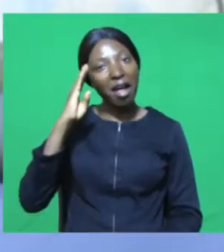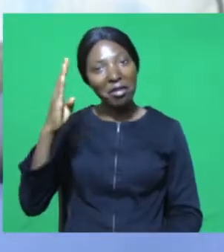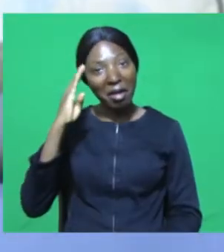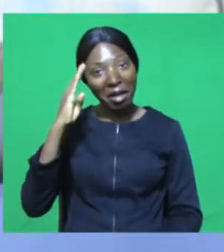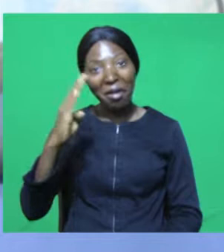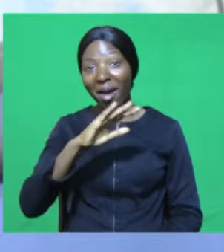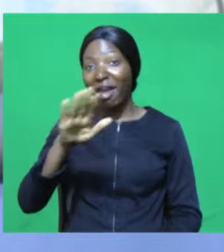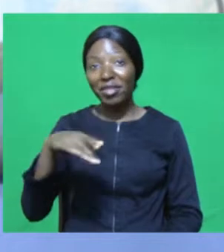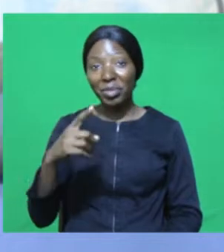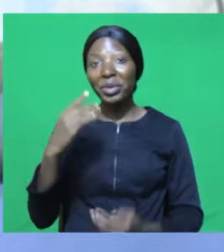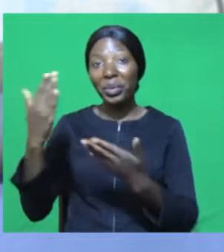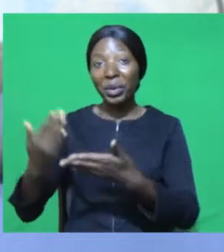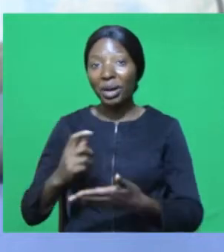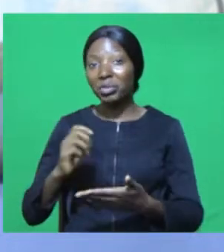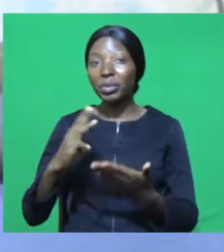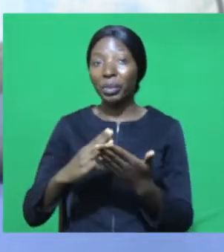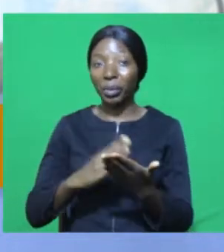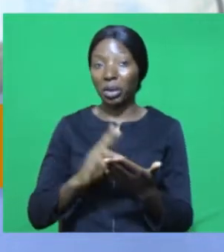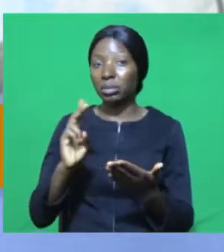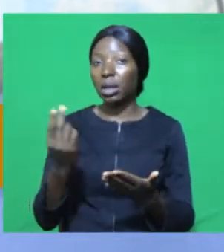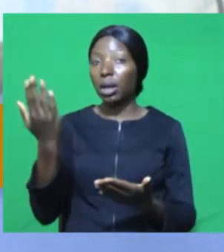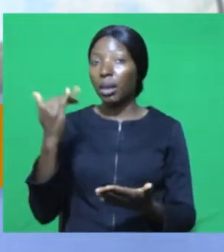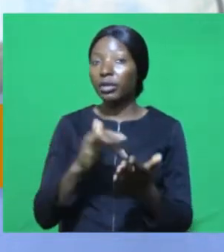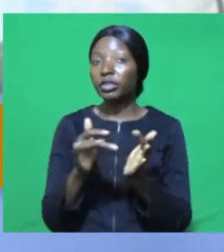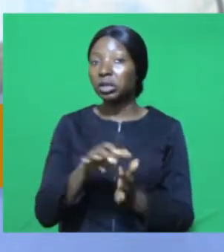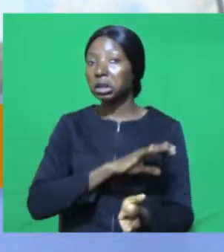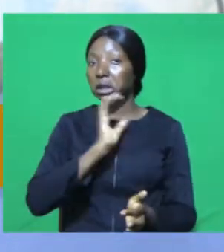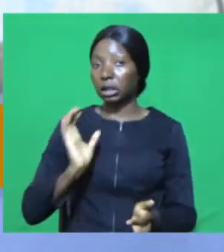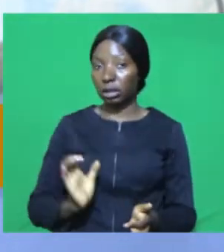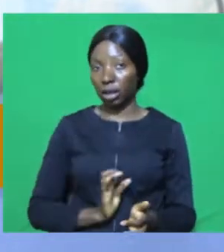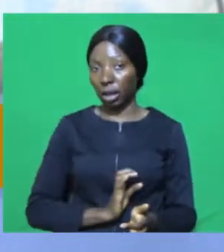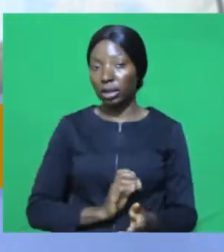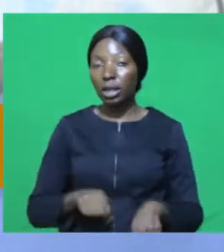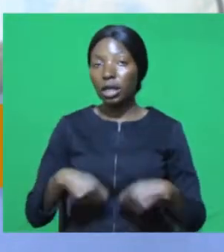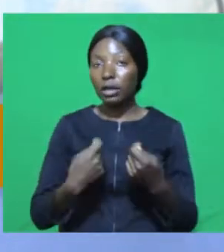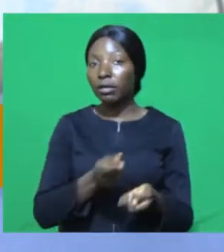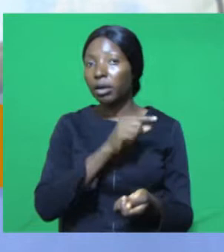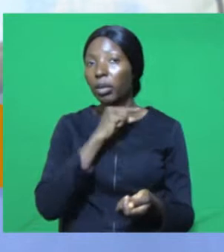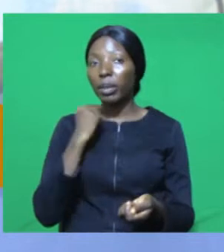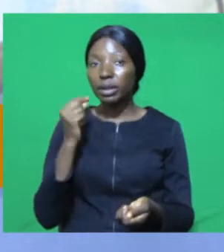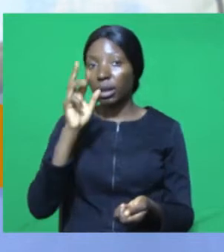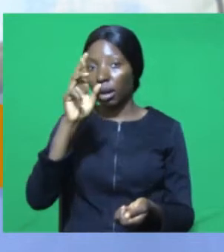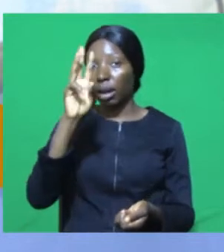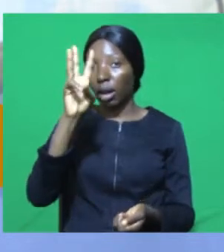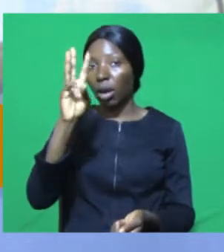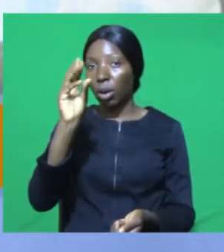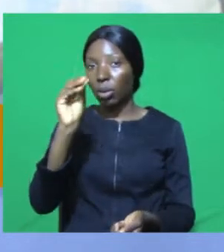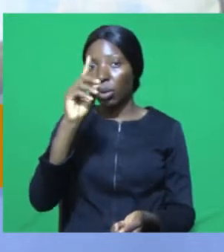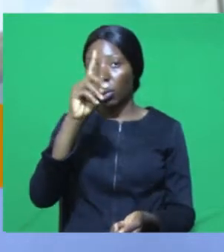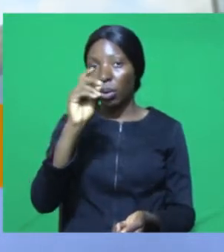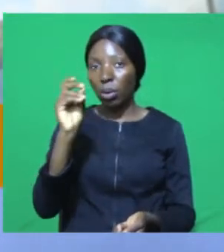Kwazi vateereri, tinomuchingamidzai kuchirongwa The Second Coming of Christ chamunopiwa naPastor Gift